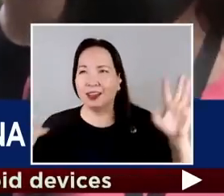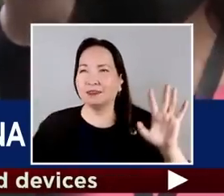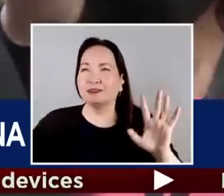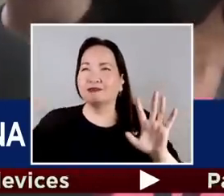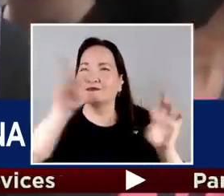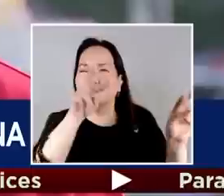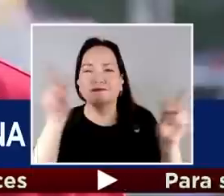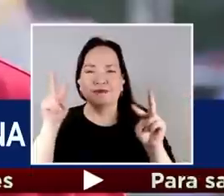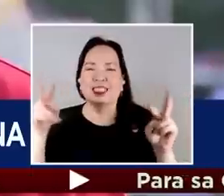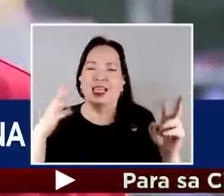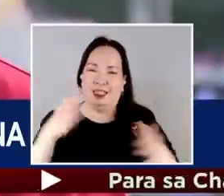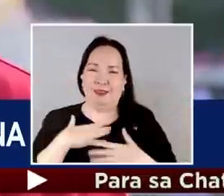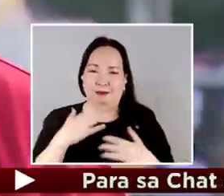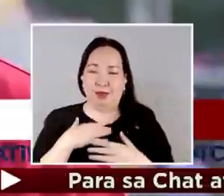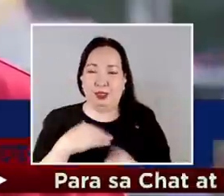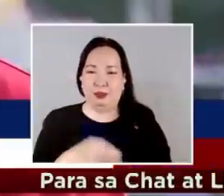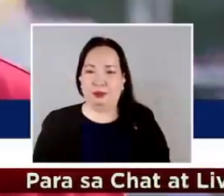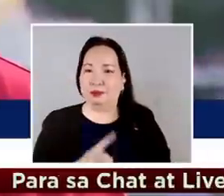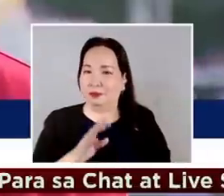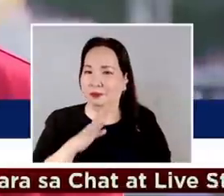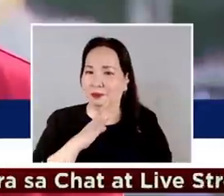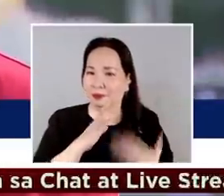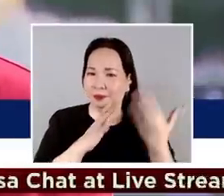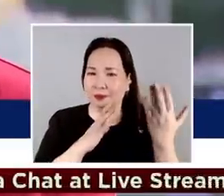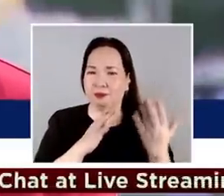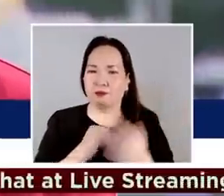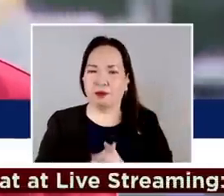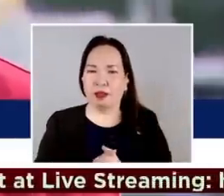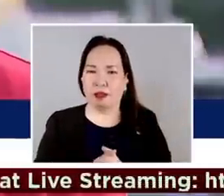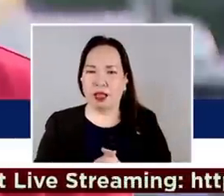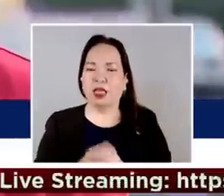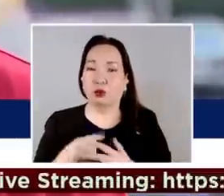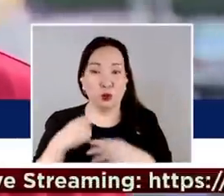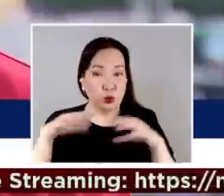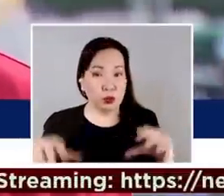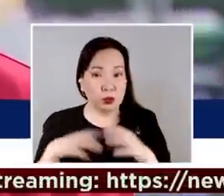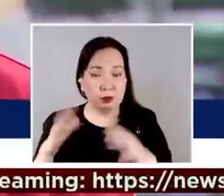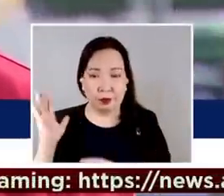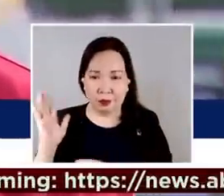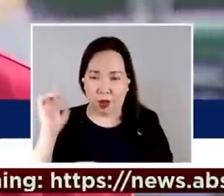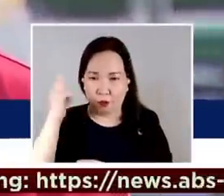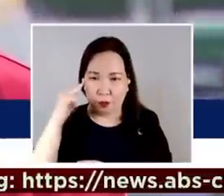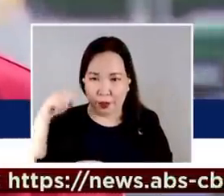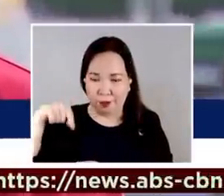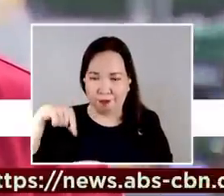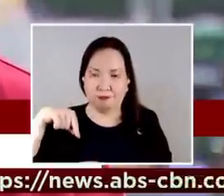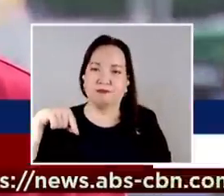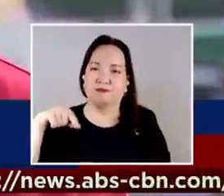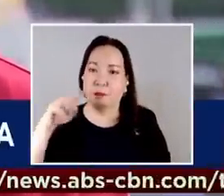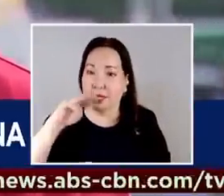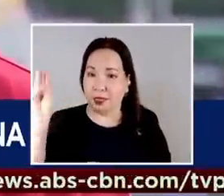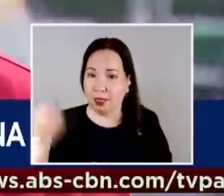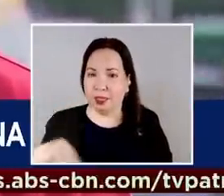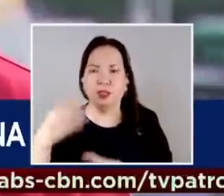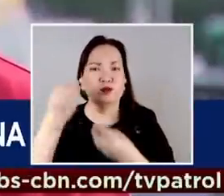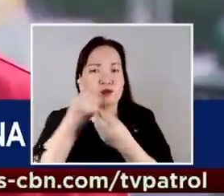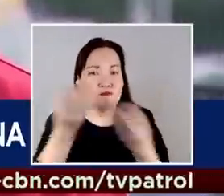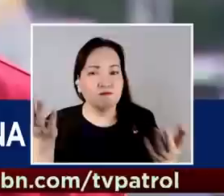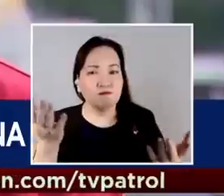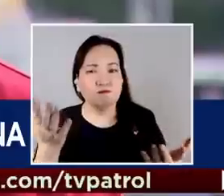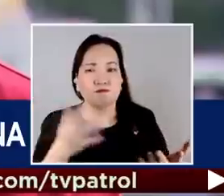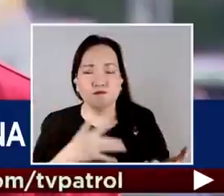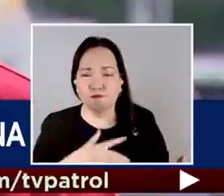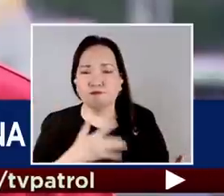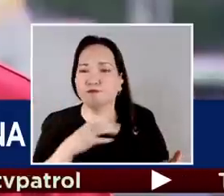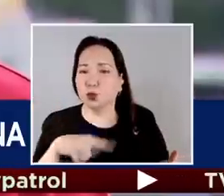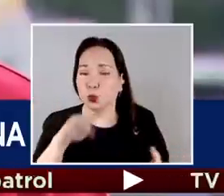Kaya sobrang saya po. Isa itong effort ng city government na iparamdam sa mga mamamayang Manilenyo